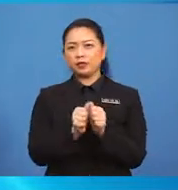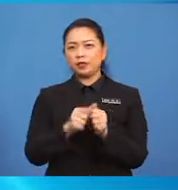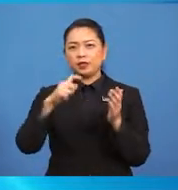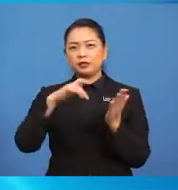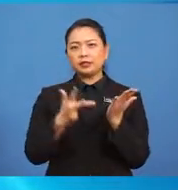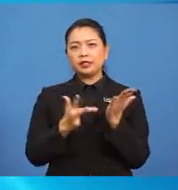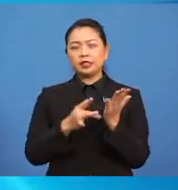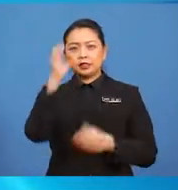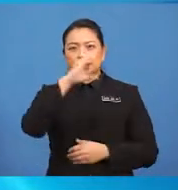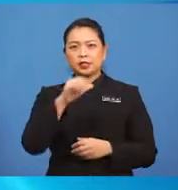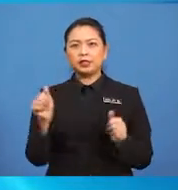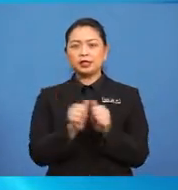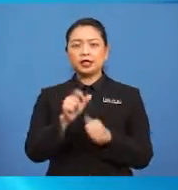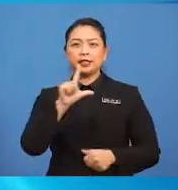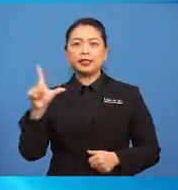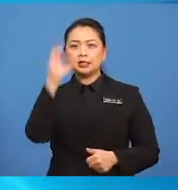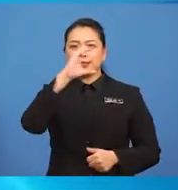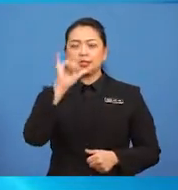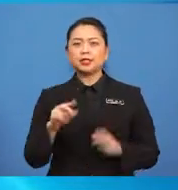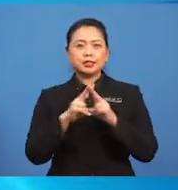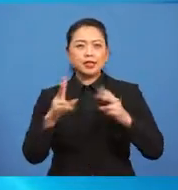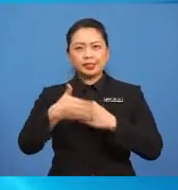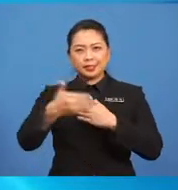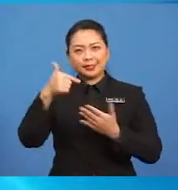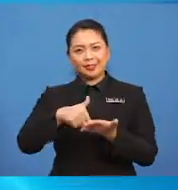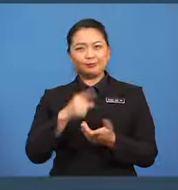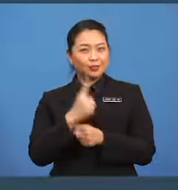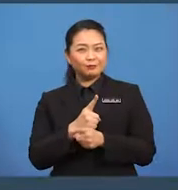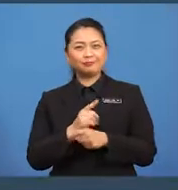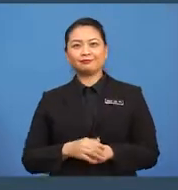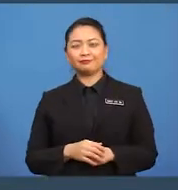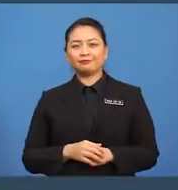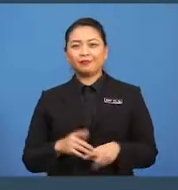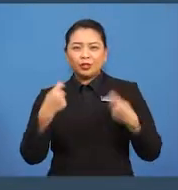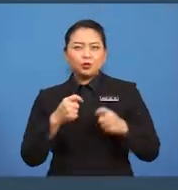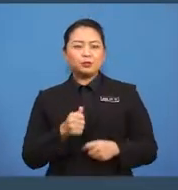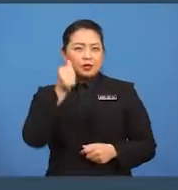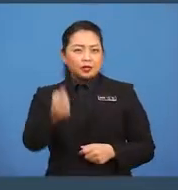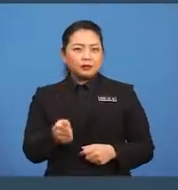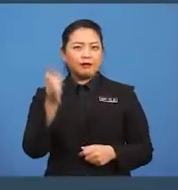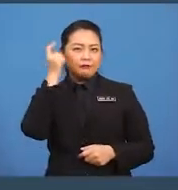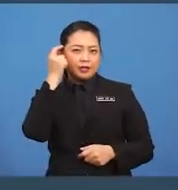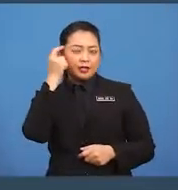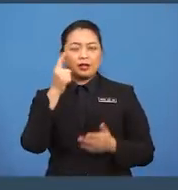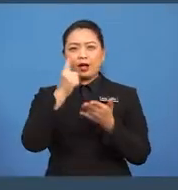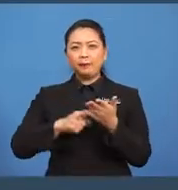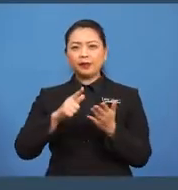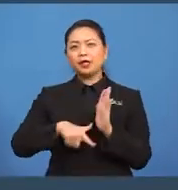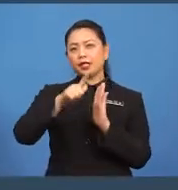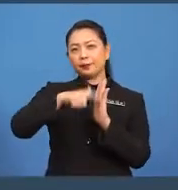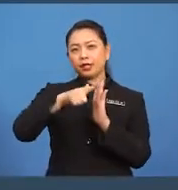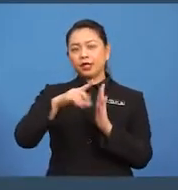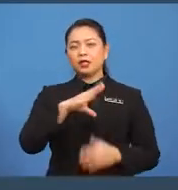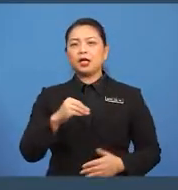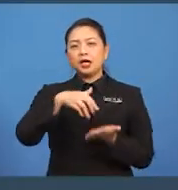carian menggunakan linear search yang sangat mudah ini, kan? Cuba anda fikirkan, apakah kelebihan